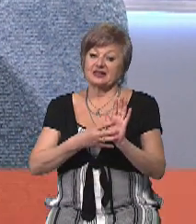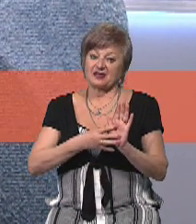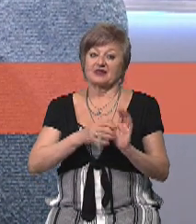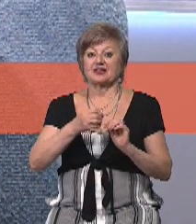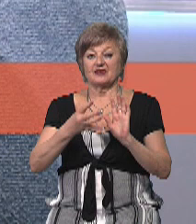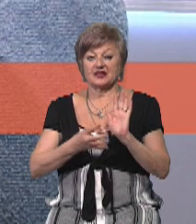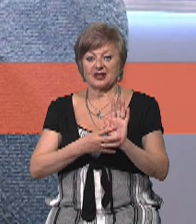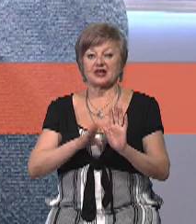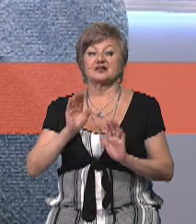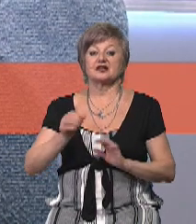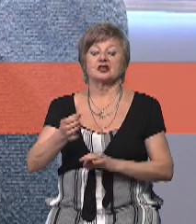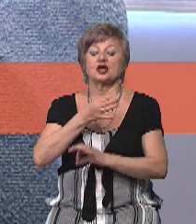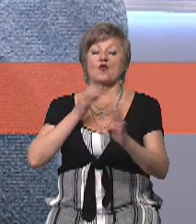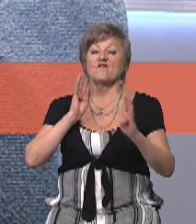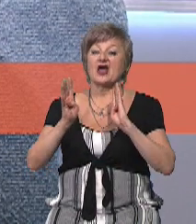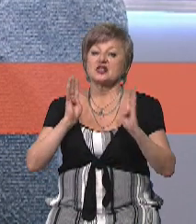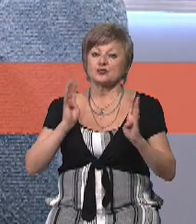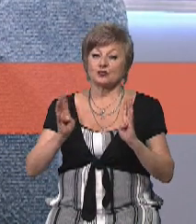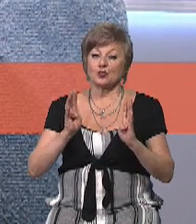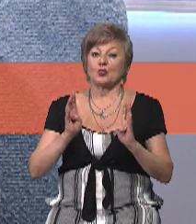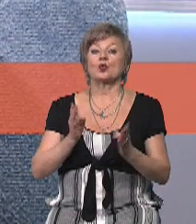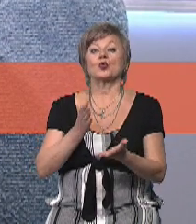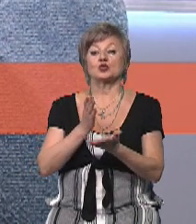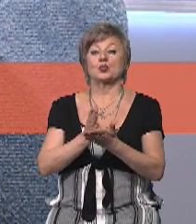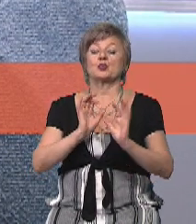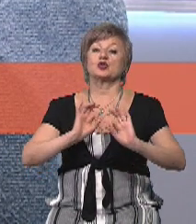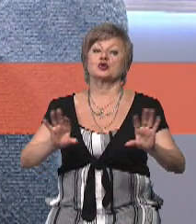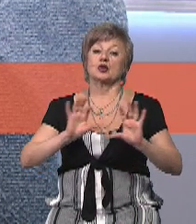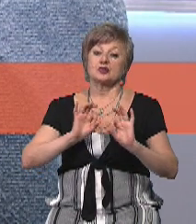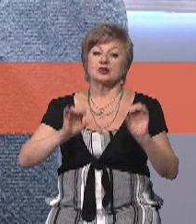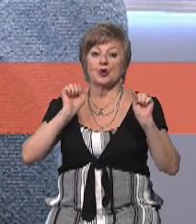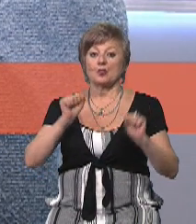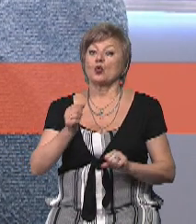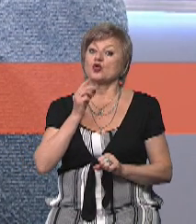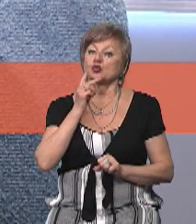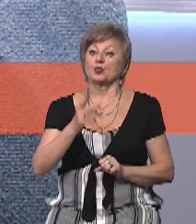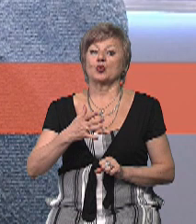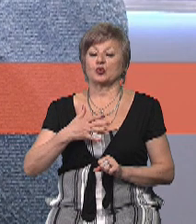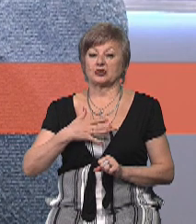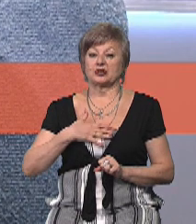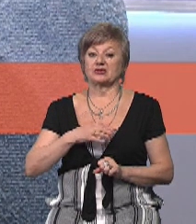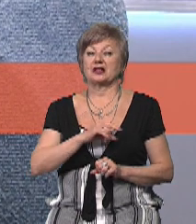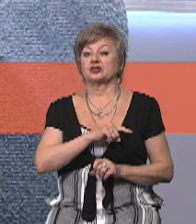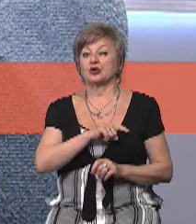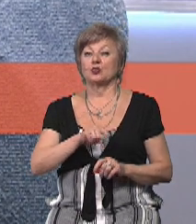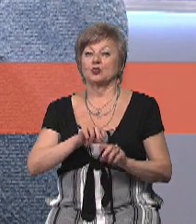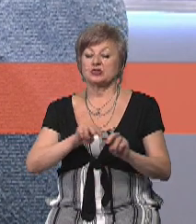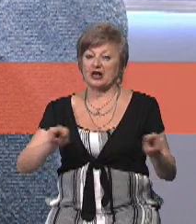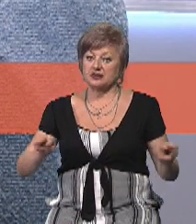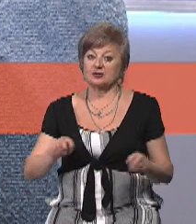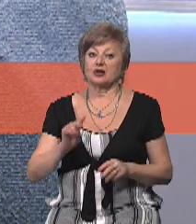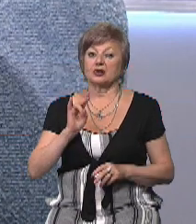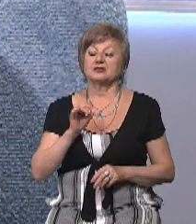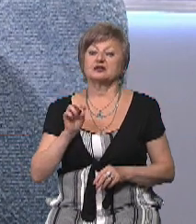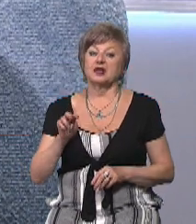239-0219, а також у коментарях в Фейсбуці і пряму трансляцію нашої програми можете дивитися на нашому сайті онлайн. Вітаємо у